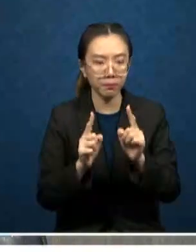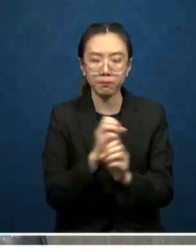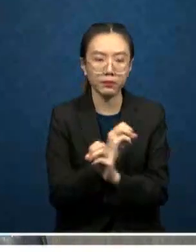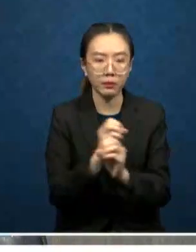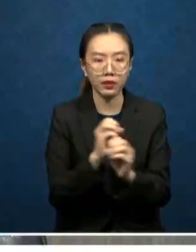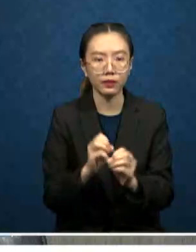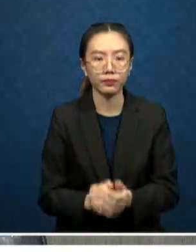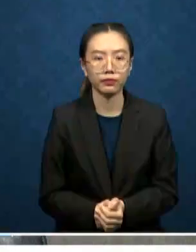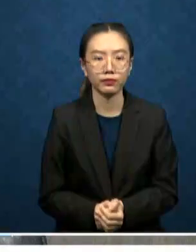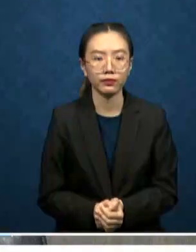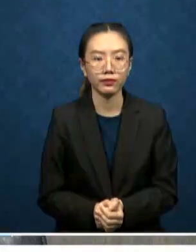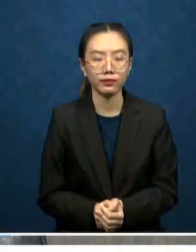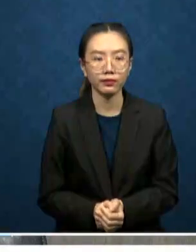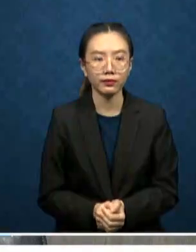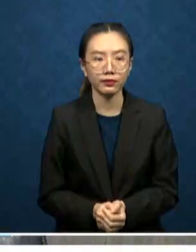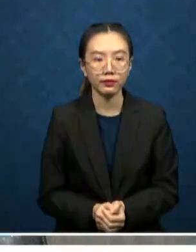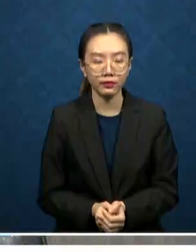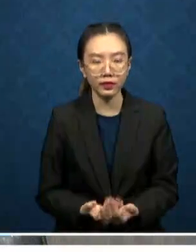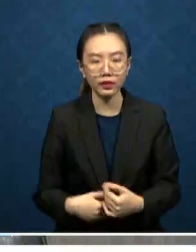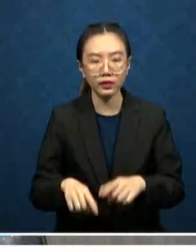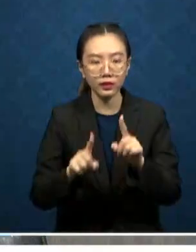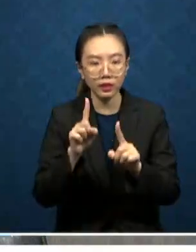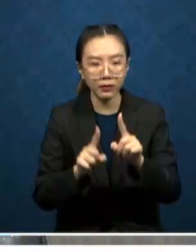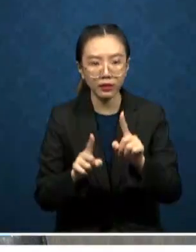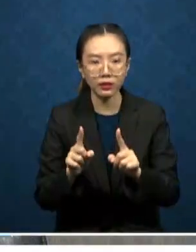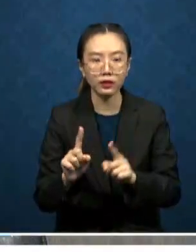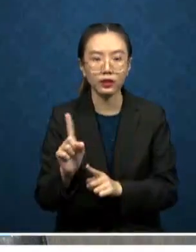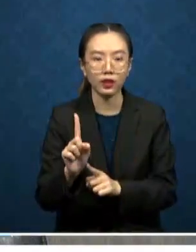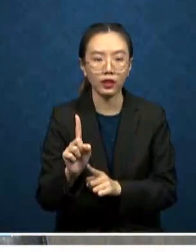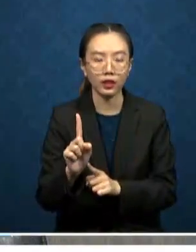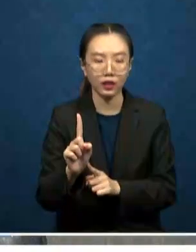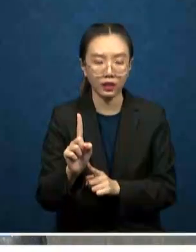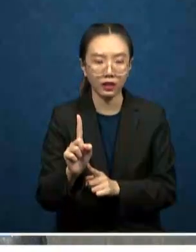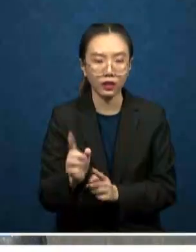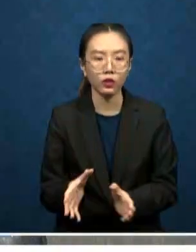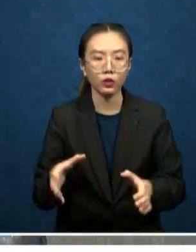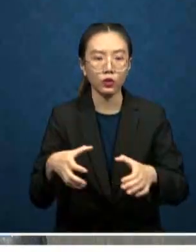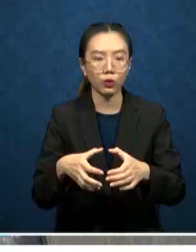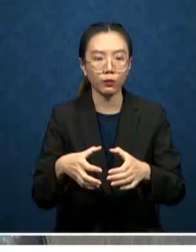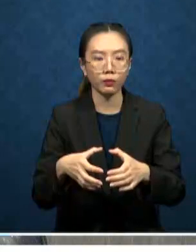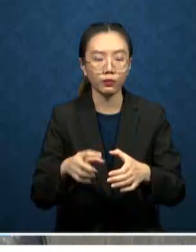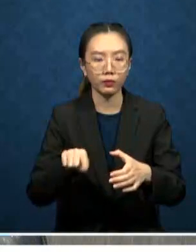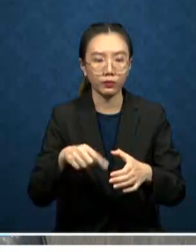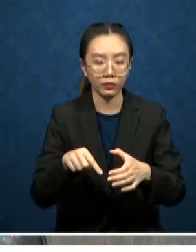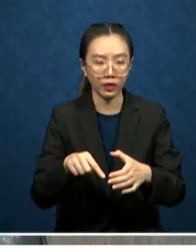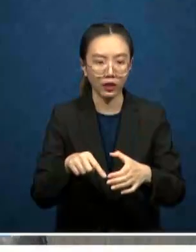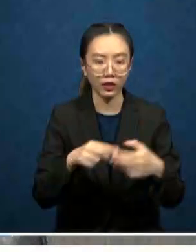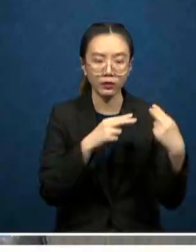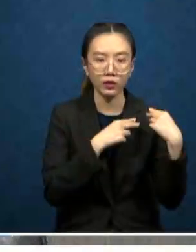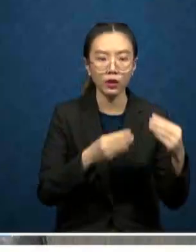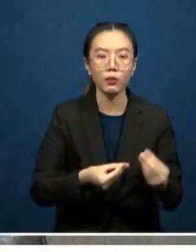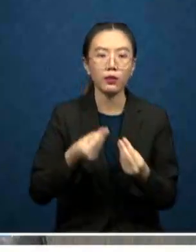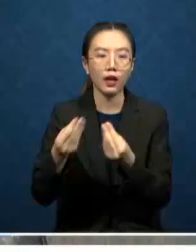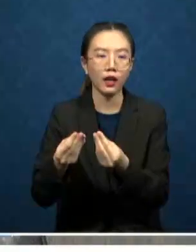นอกจากในการประเมินที่คณะกกมอบให้กับคณะอนุติดตามการถ่าย